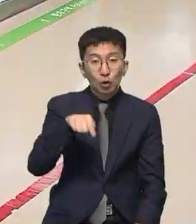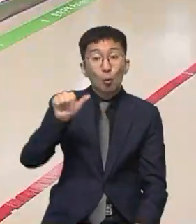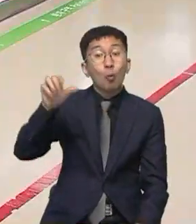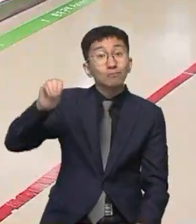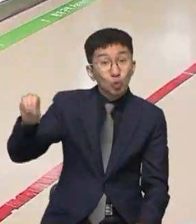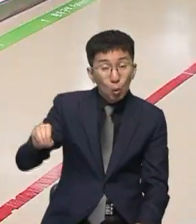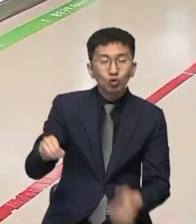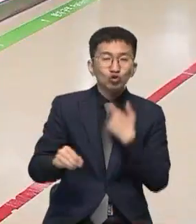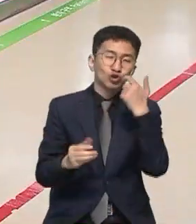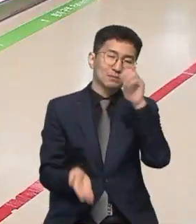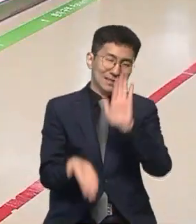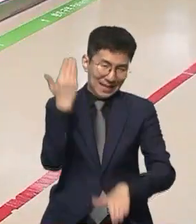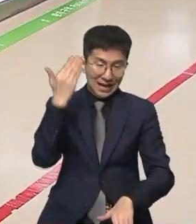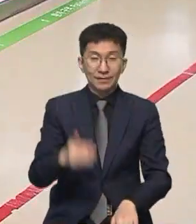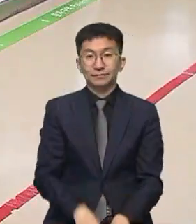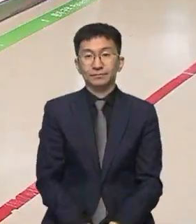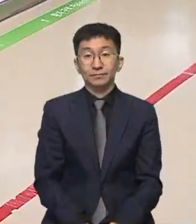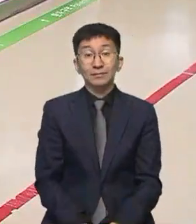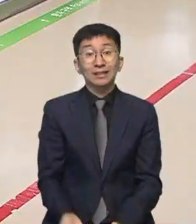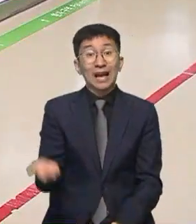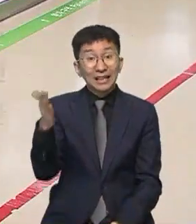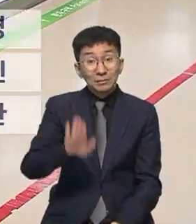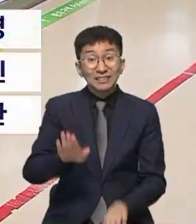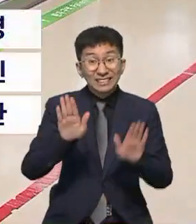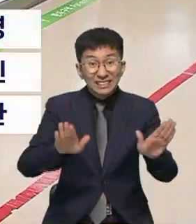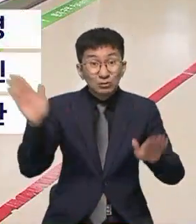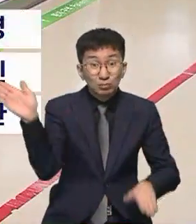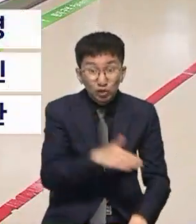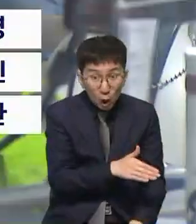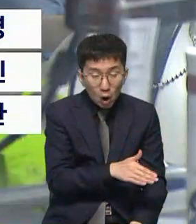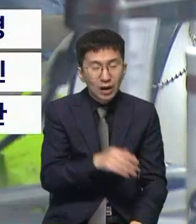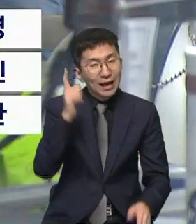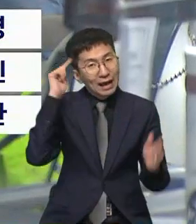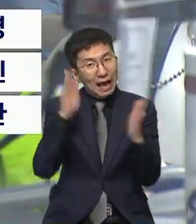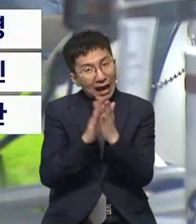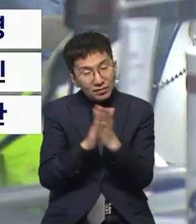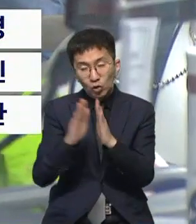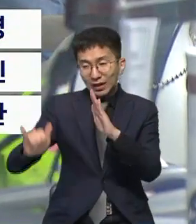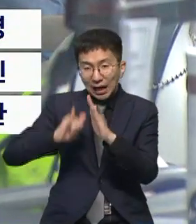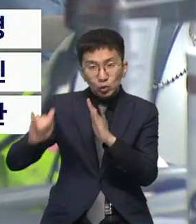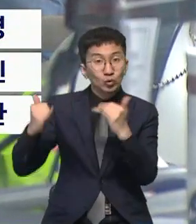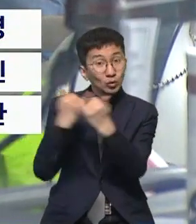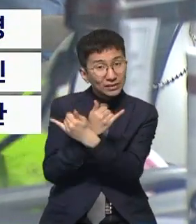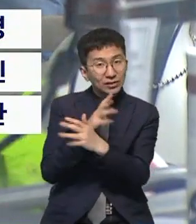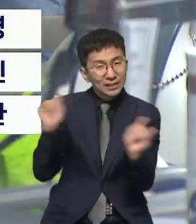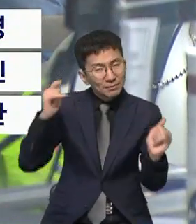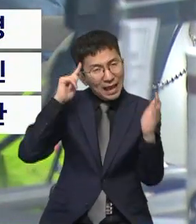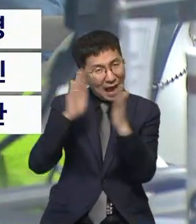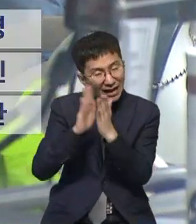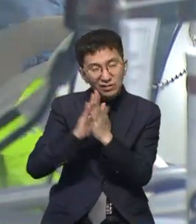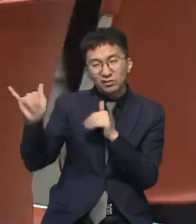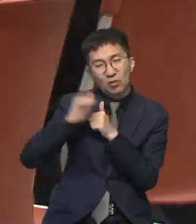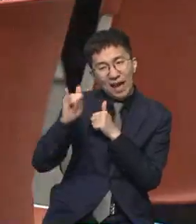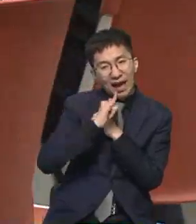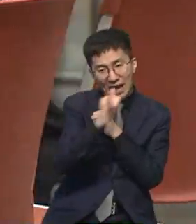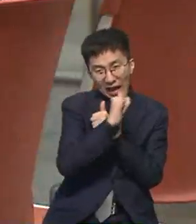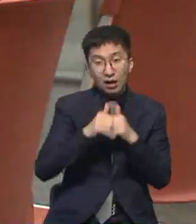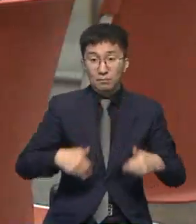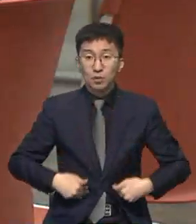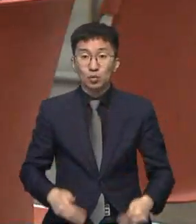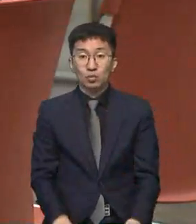고령층입니다. 하지만 이제부턴 본인 스스로 또는 가족과 주변 지인들이 수시로 건강 상태를 확인해야